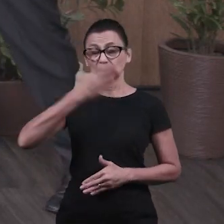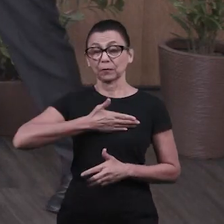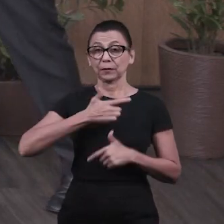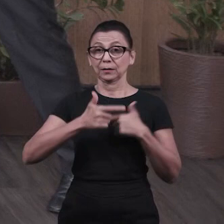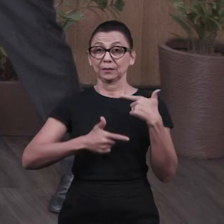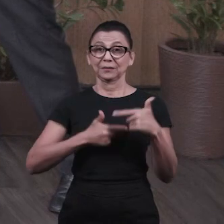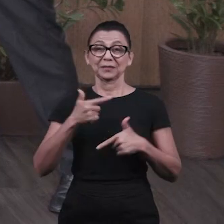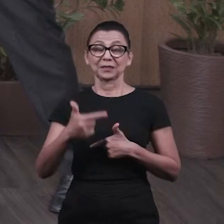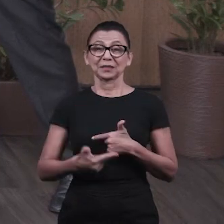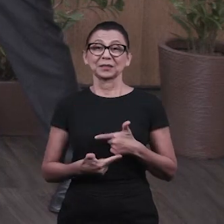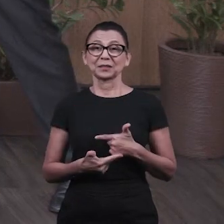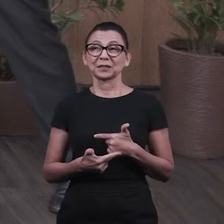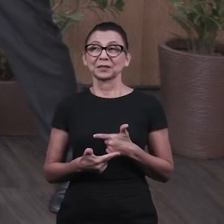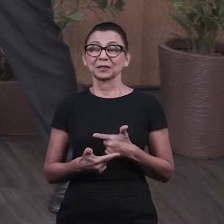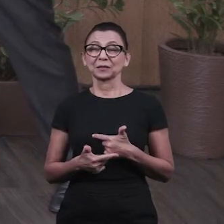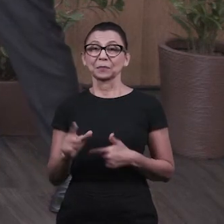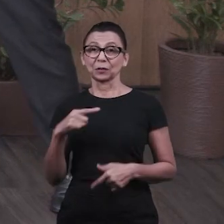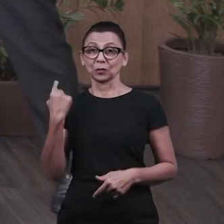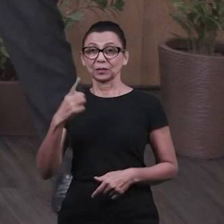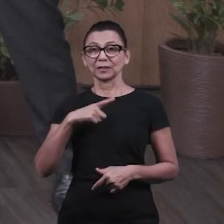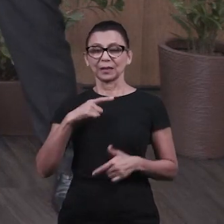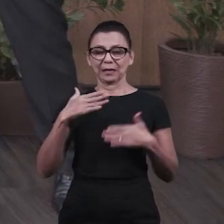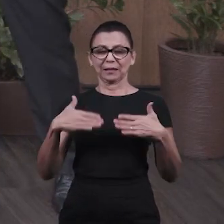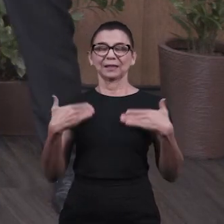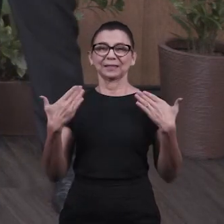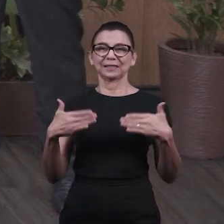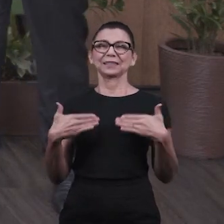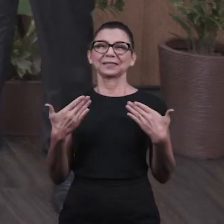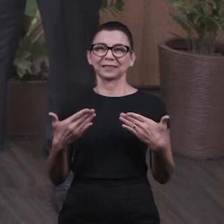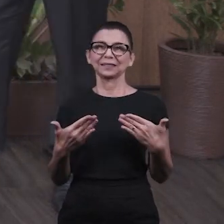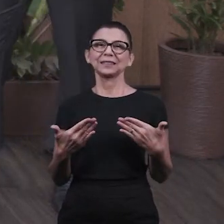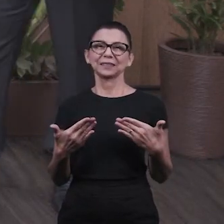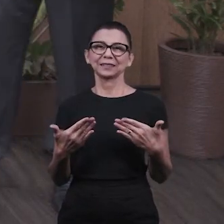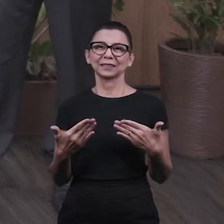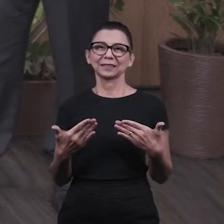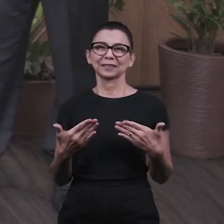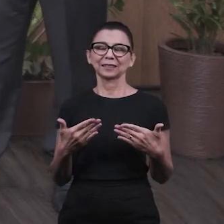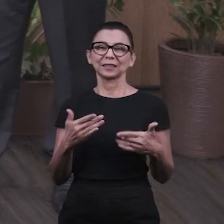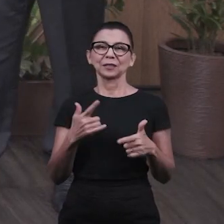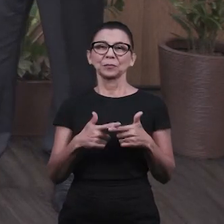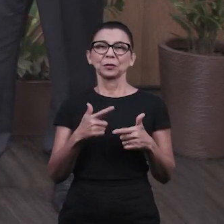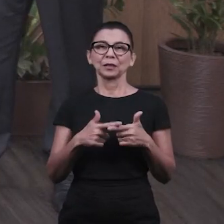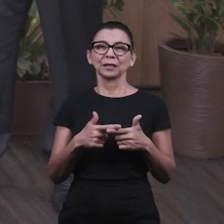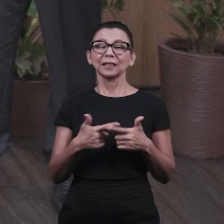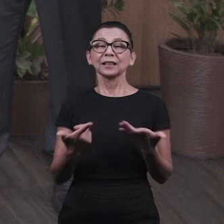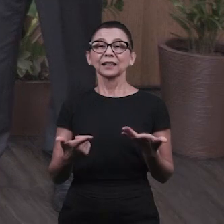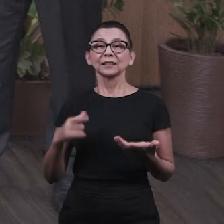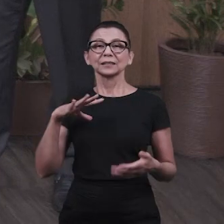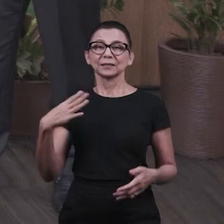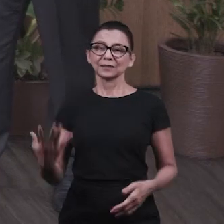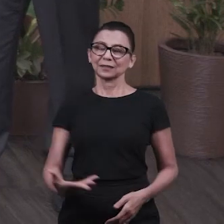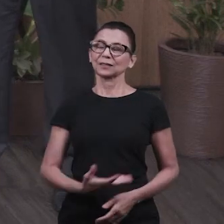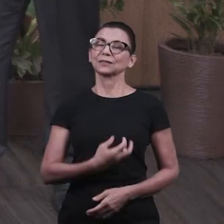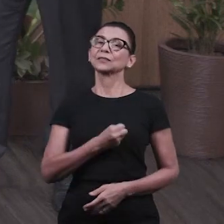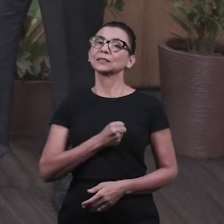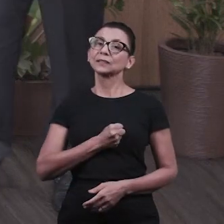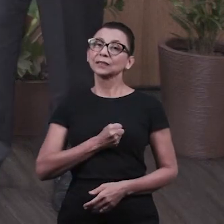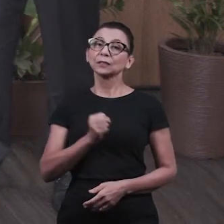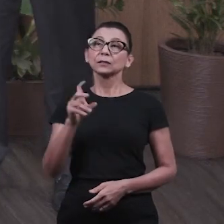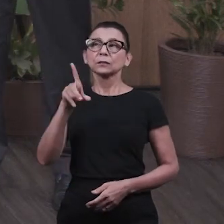du Saint-Esprit. Pourquoi? Parce que le Seigneur Jésus a versé son sang à la croix et pour nous.